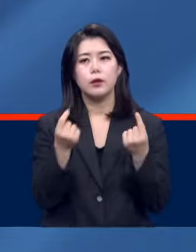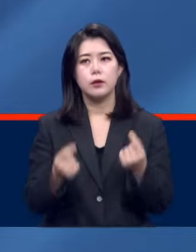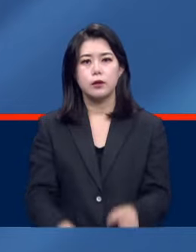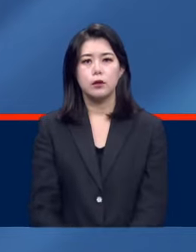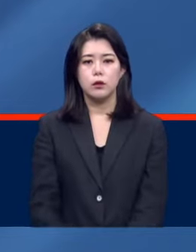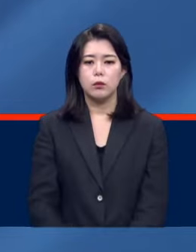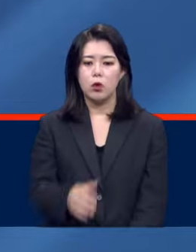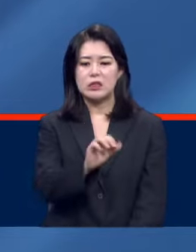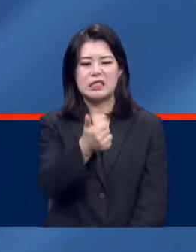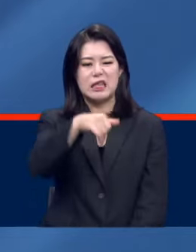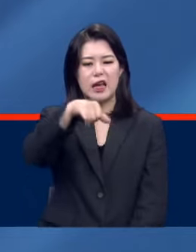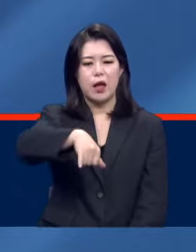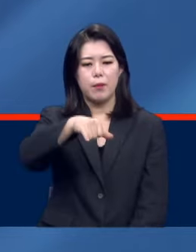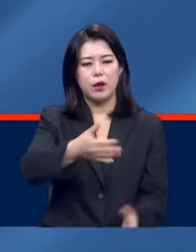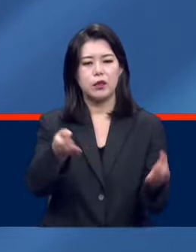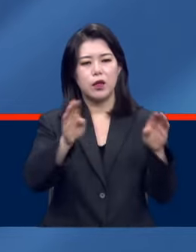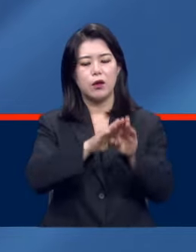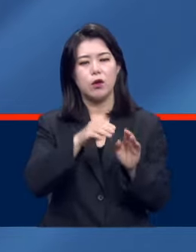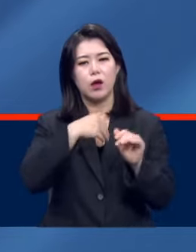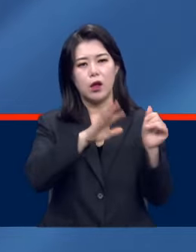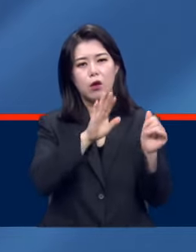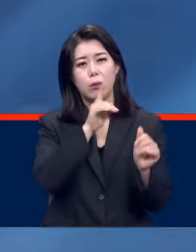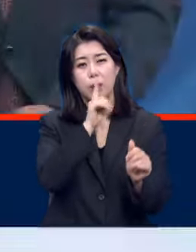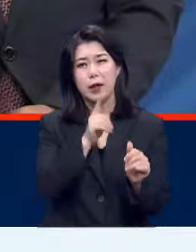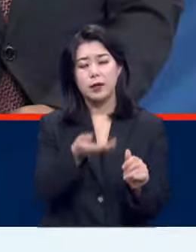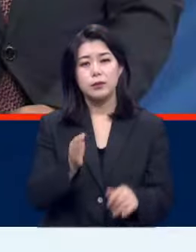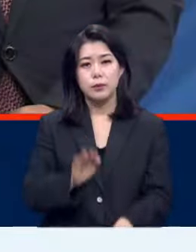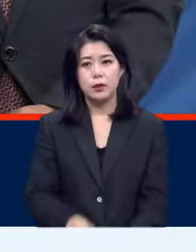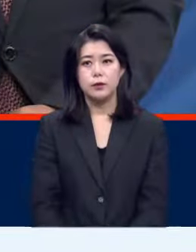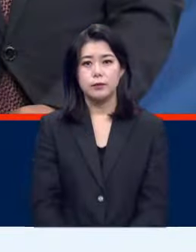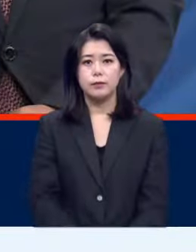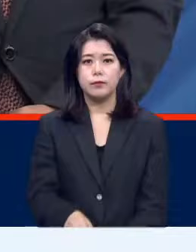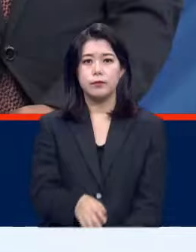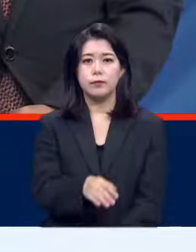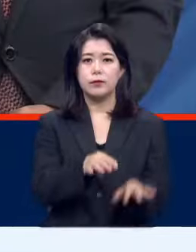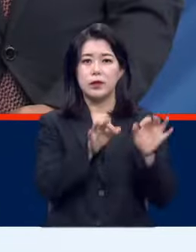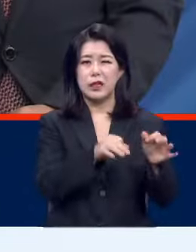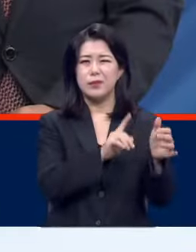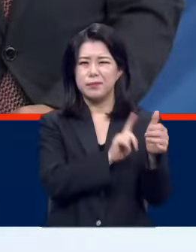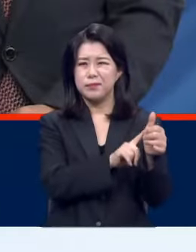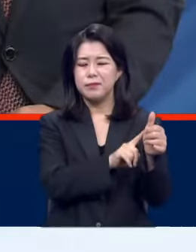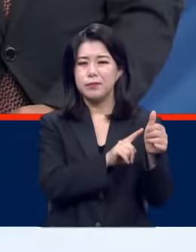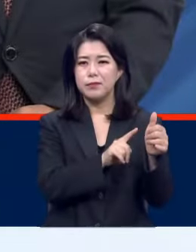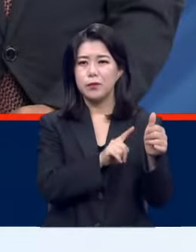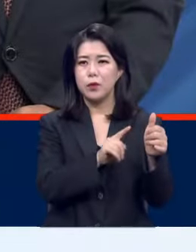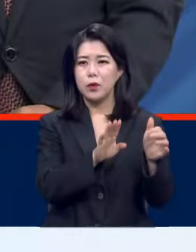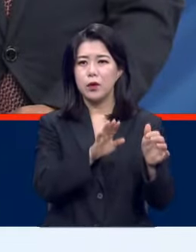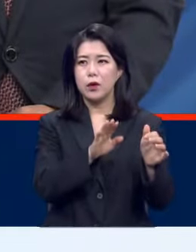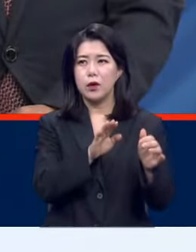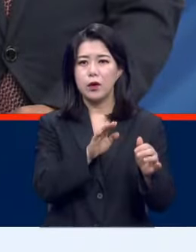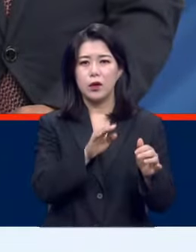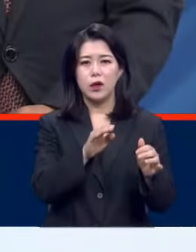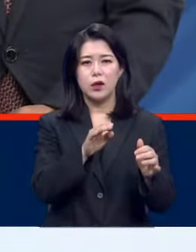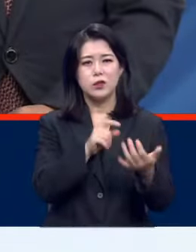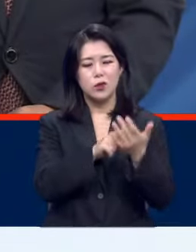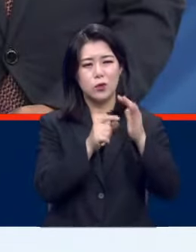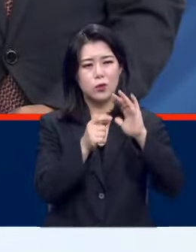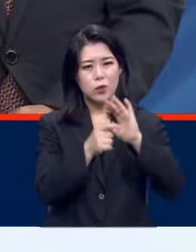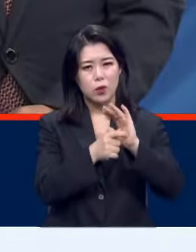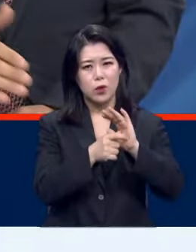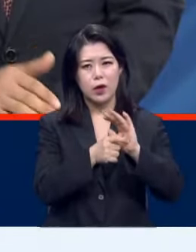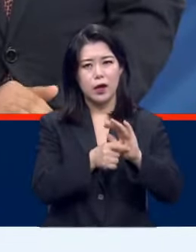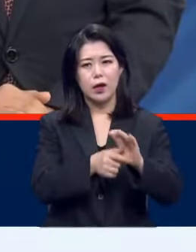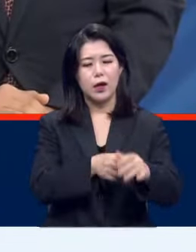시체 가방에 담겨 돌아갈 것이라고 얘기를 했지만 그 다음에 김정은이 그럼 자신의 군사들을 그렇게 어 현장에 내모는 무모한 행동을 하지 않기